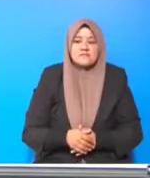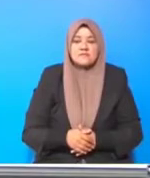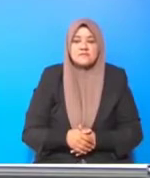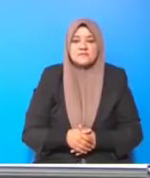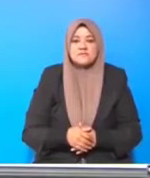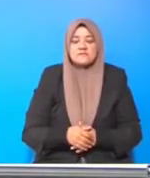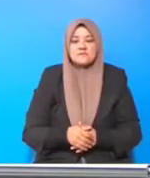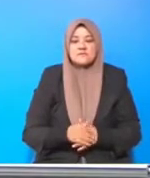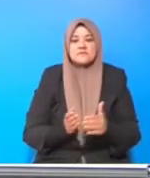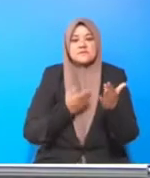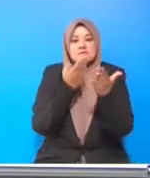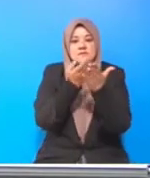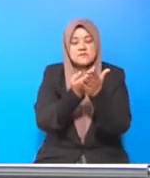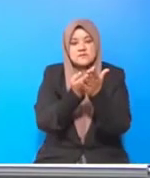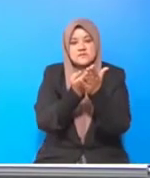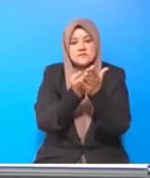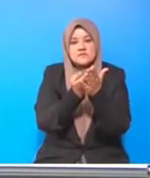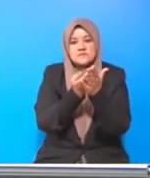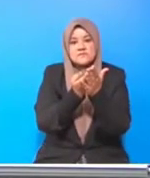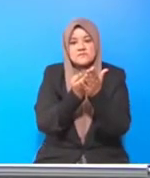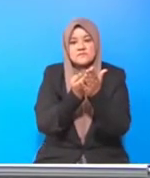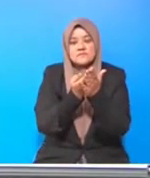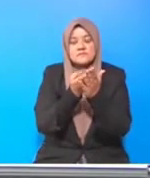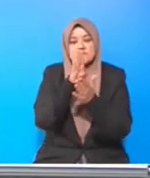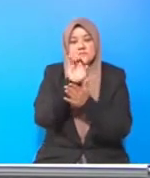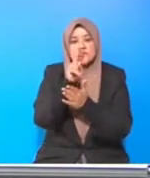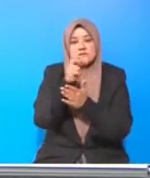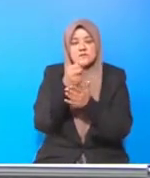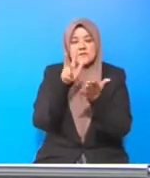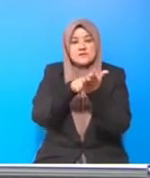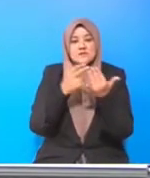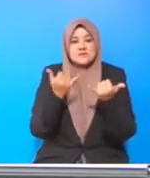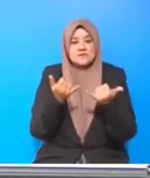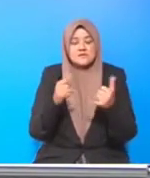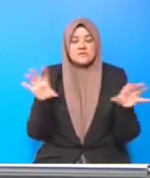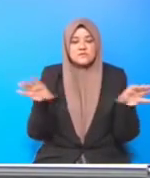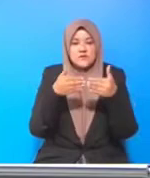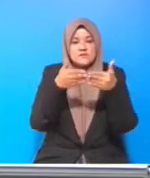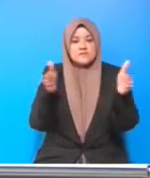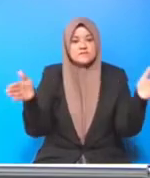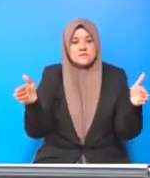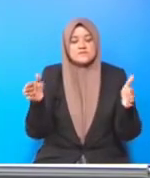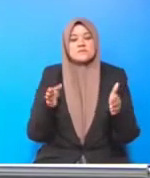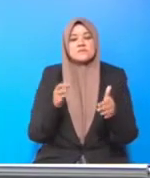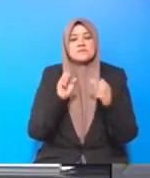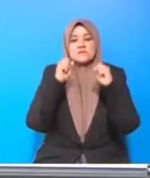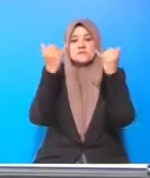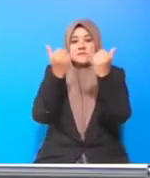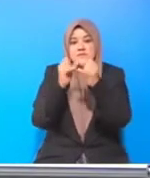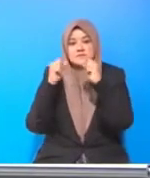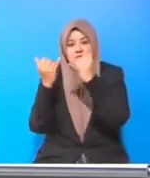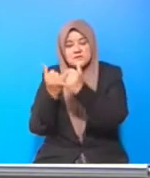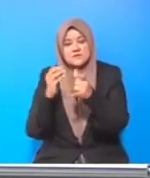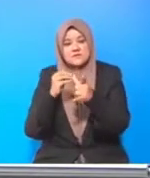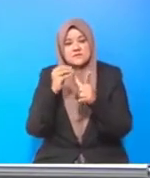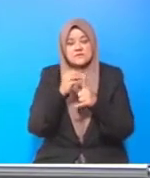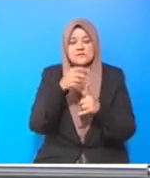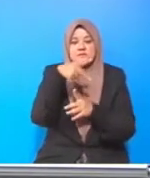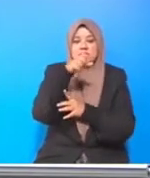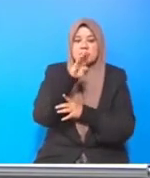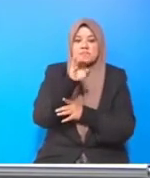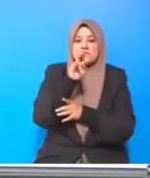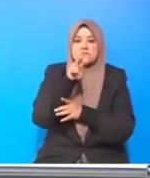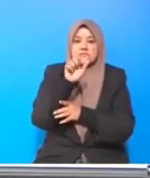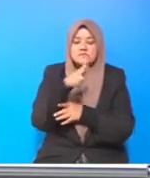bahwa penawaran pembekalan panik farisah ketika ini memang telah dibuat secara terbuka yang mana Sarekat atau pembekap